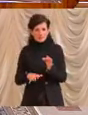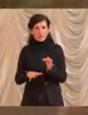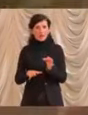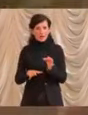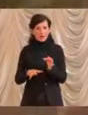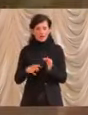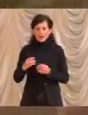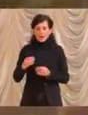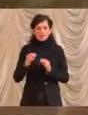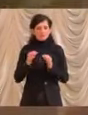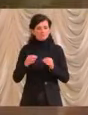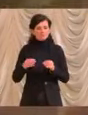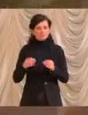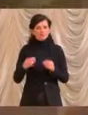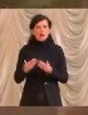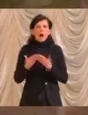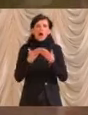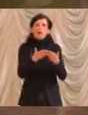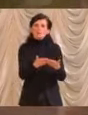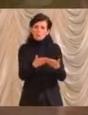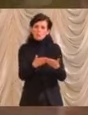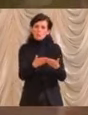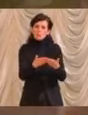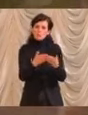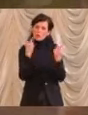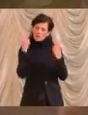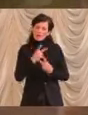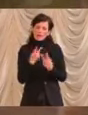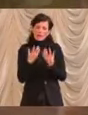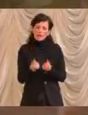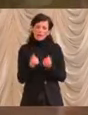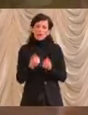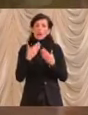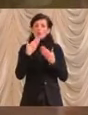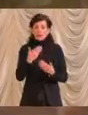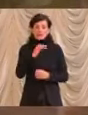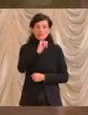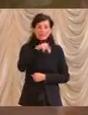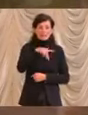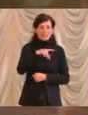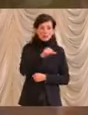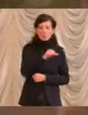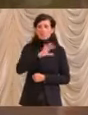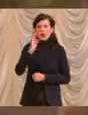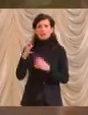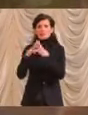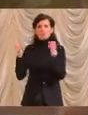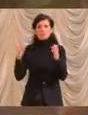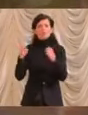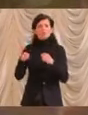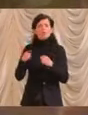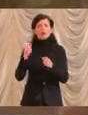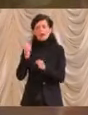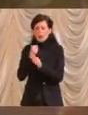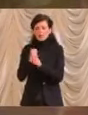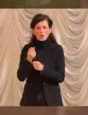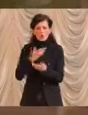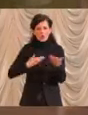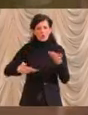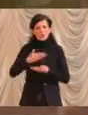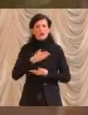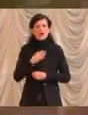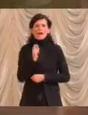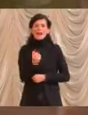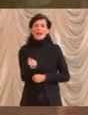l'erogazione concreta su cui l'INPS e tutte le strutture della pubblica amministrazione stanno lavorando, della cassa integrazione, del